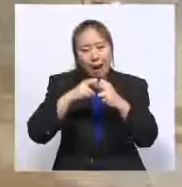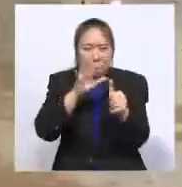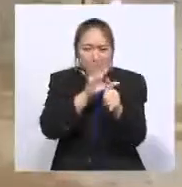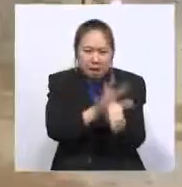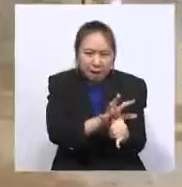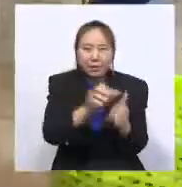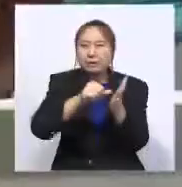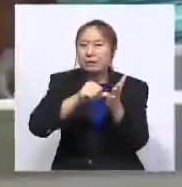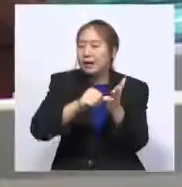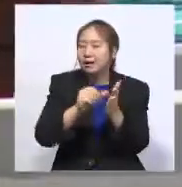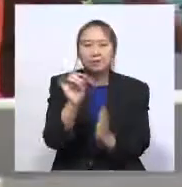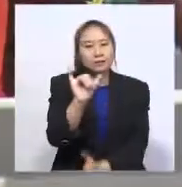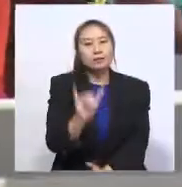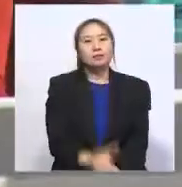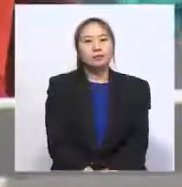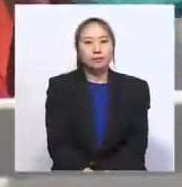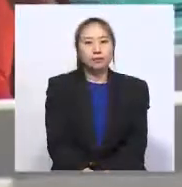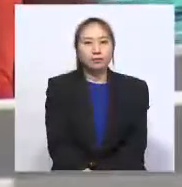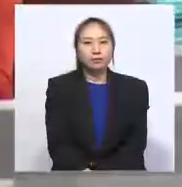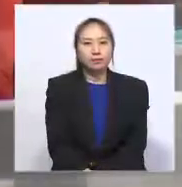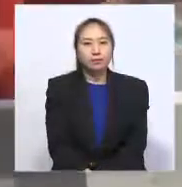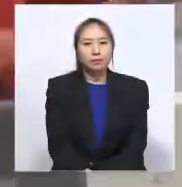บังคับได้อย่างมีประสิทธิภา